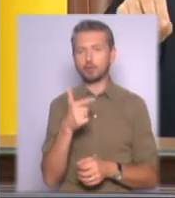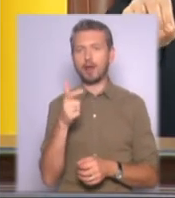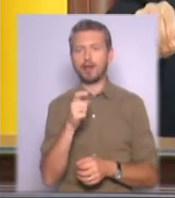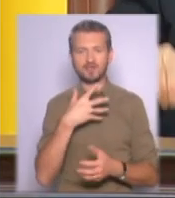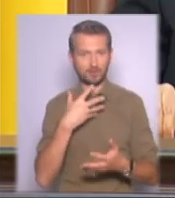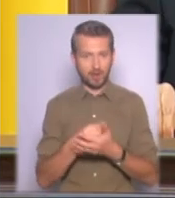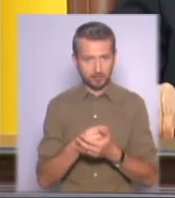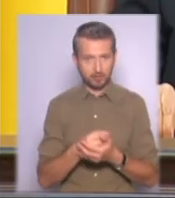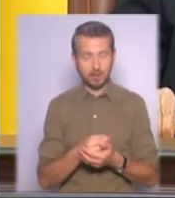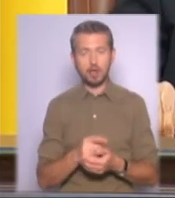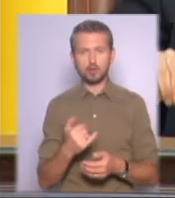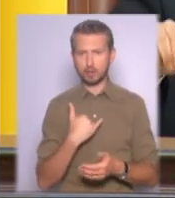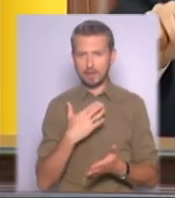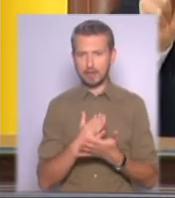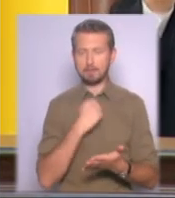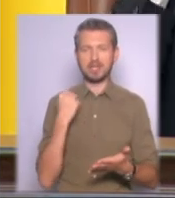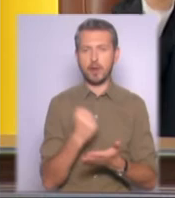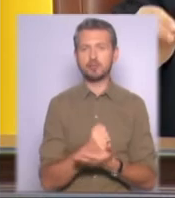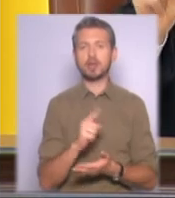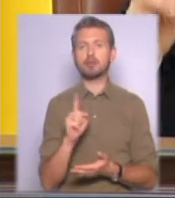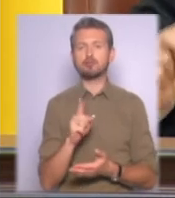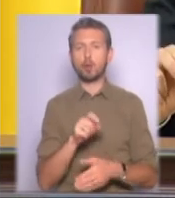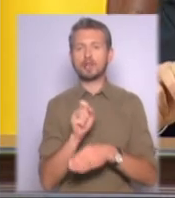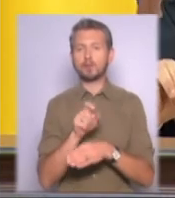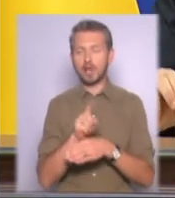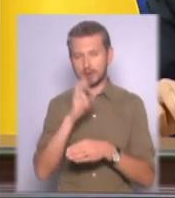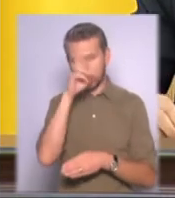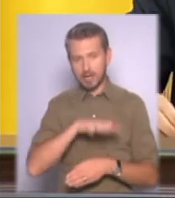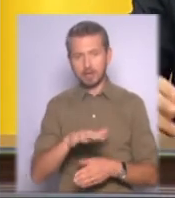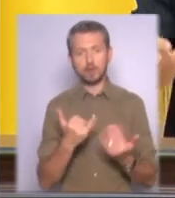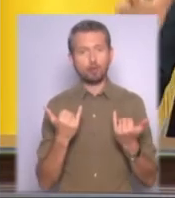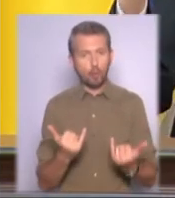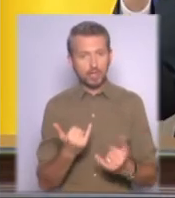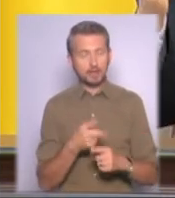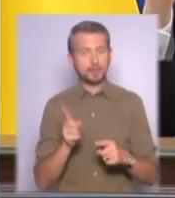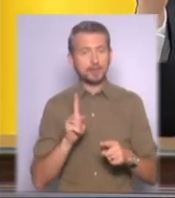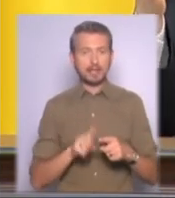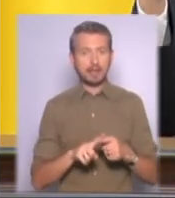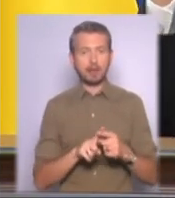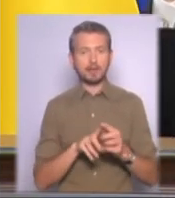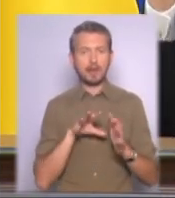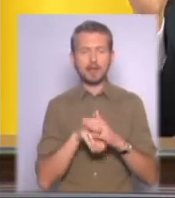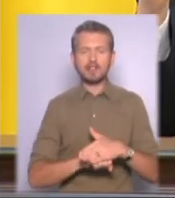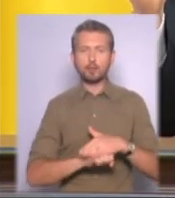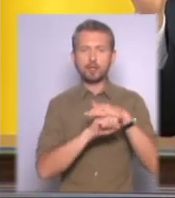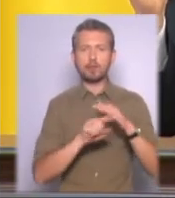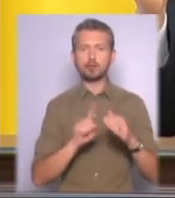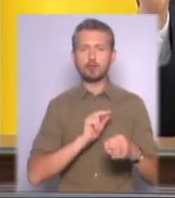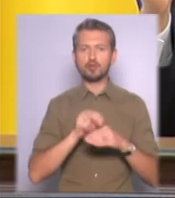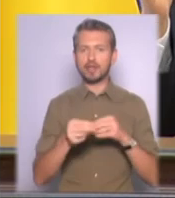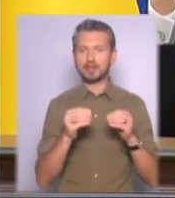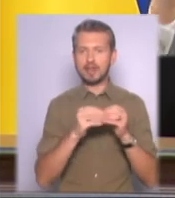в нас є під це підтвердження, і що завдання країни сьогодні – це закласти фундамент, щоб через 10